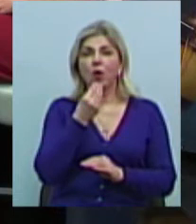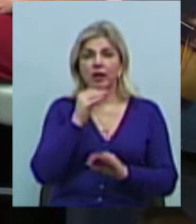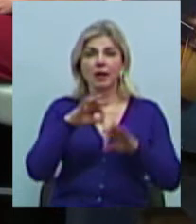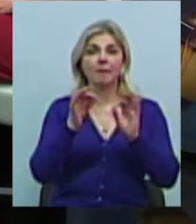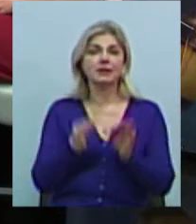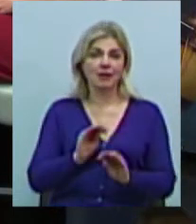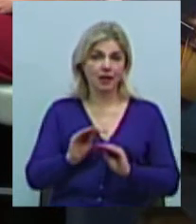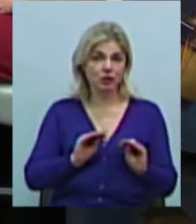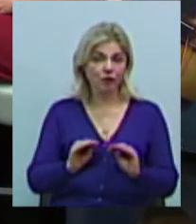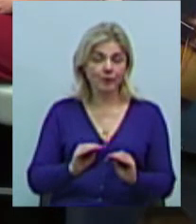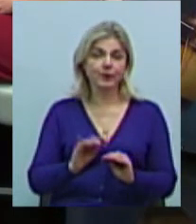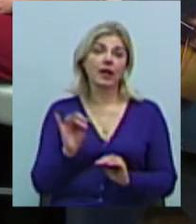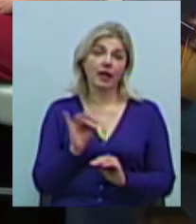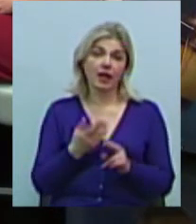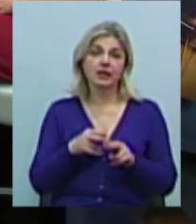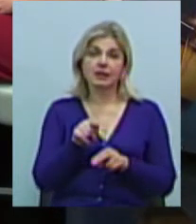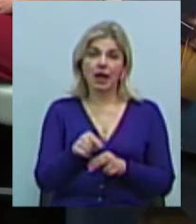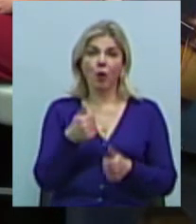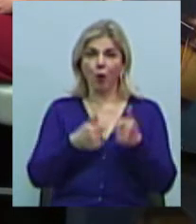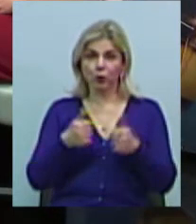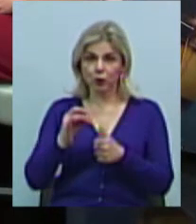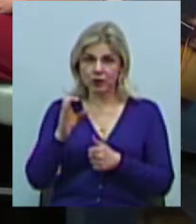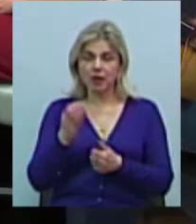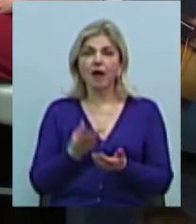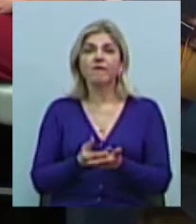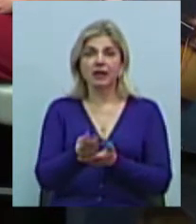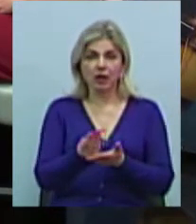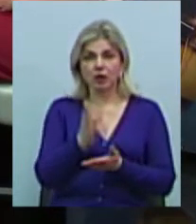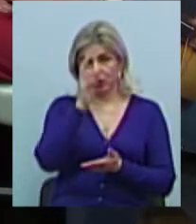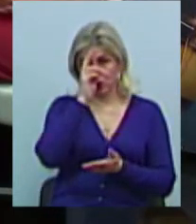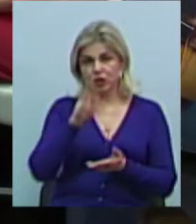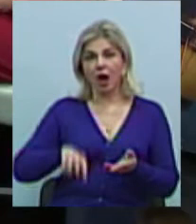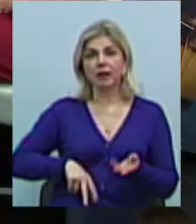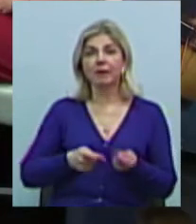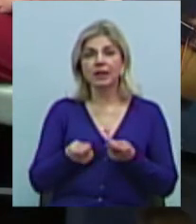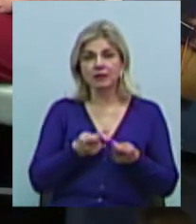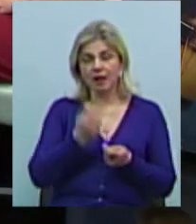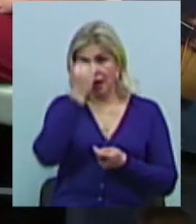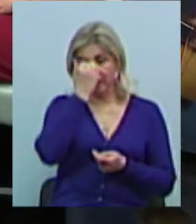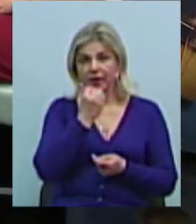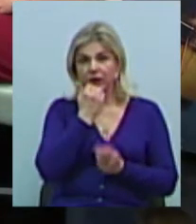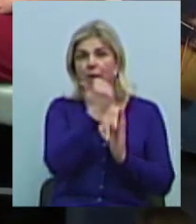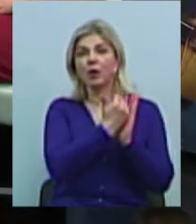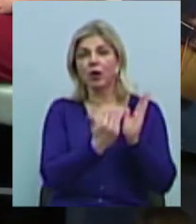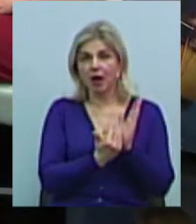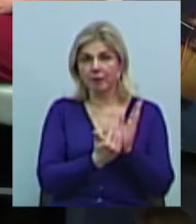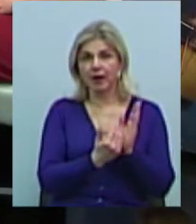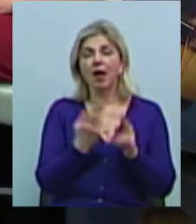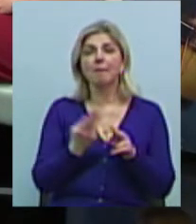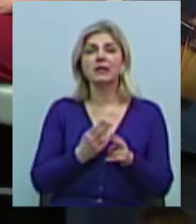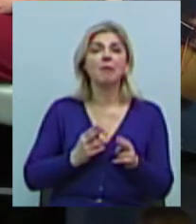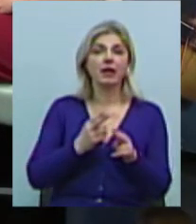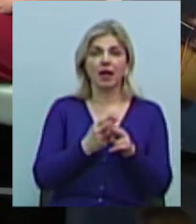мистецтво. І от саме цей конкурс фінансується облдержадміністрацією завдяки програмі «Безбар'єрна Миколаївщина».